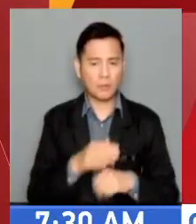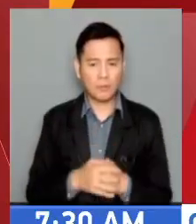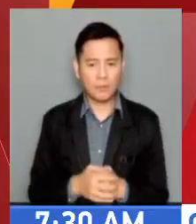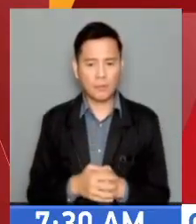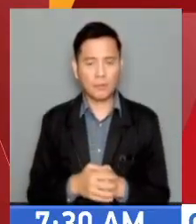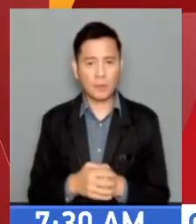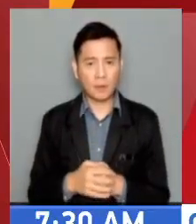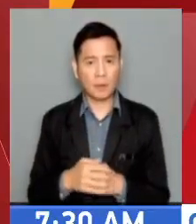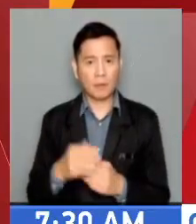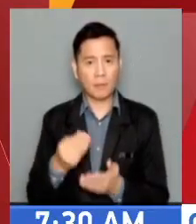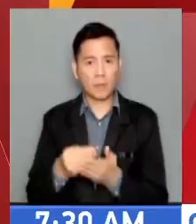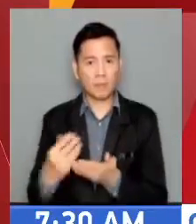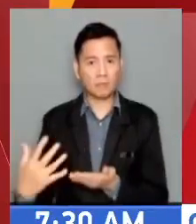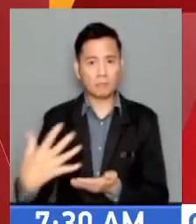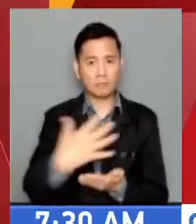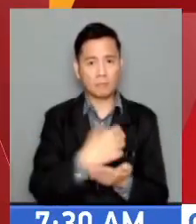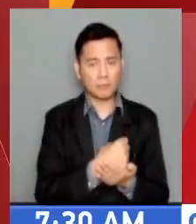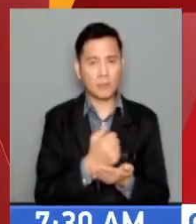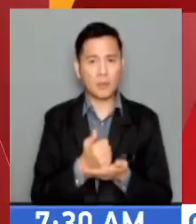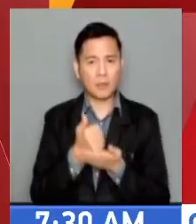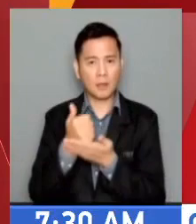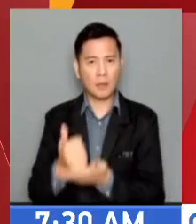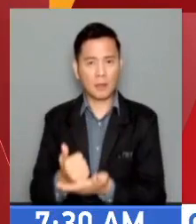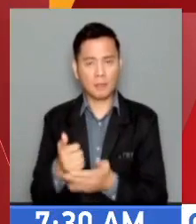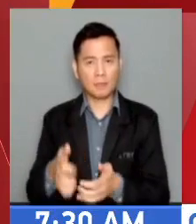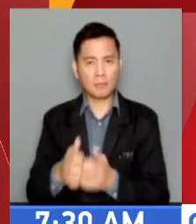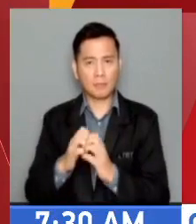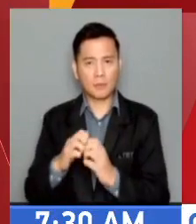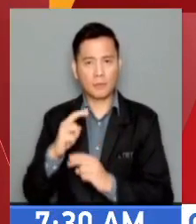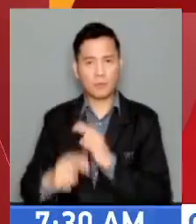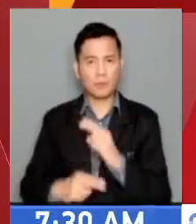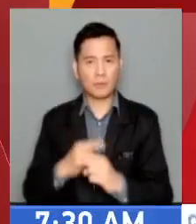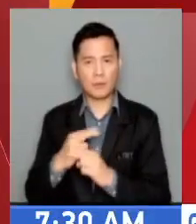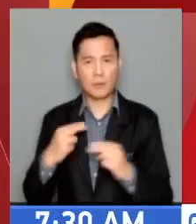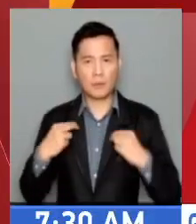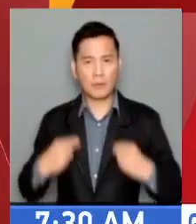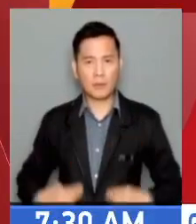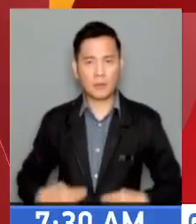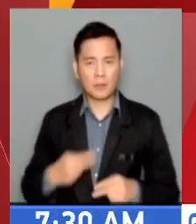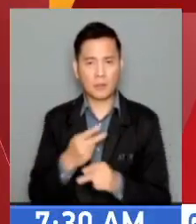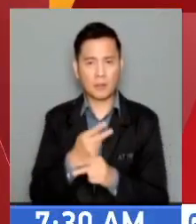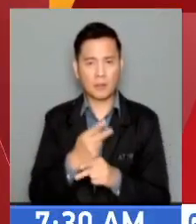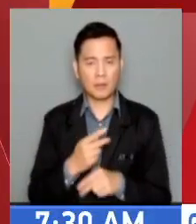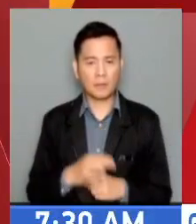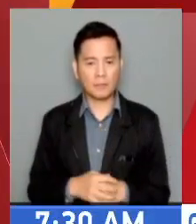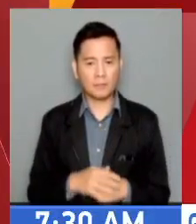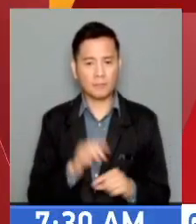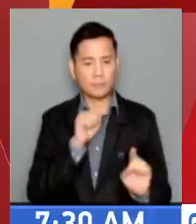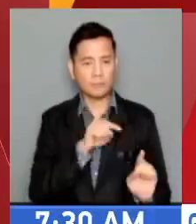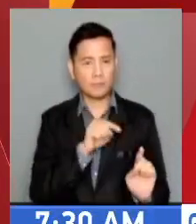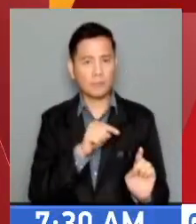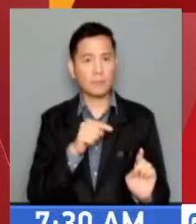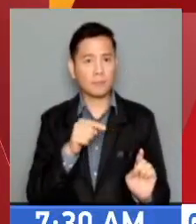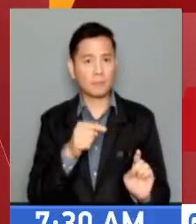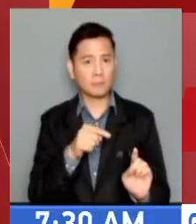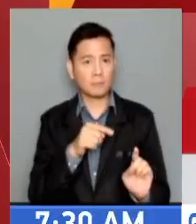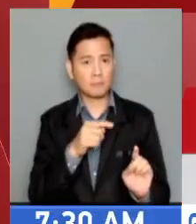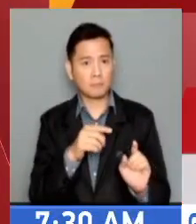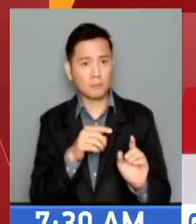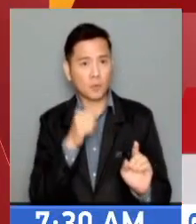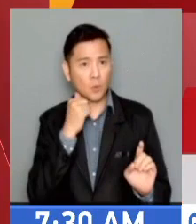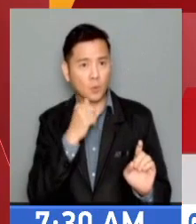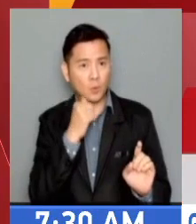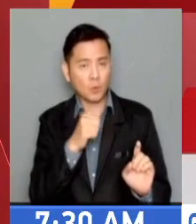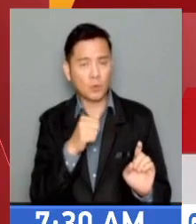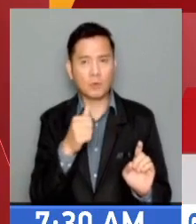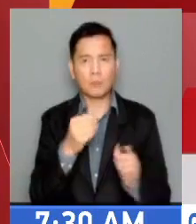universal healthcare sa bansa. Si Menard, inabutan namin bumibili ng soft drinks bago pumasok sa kanyang trabaho. Ang higit na nahihirapan kasi dito, yung